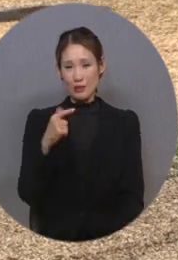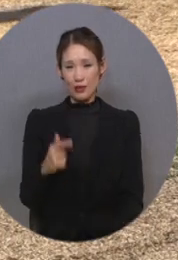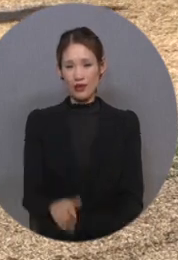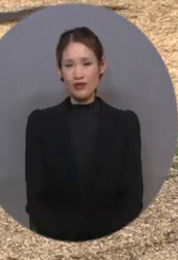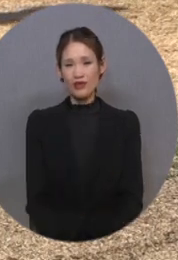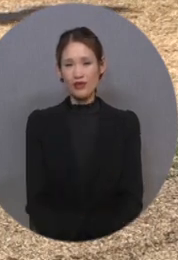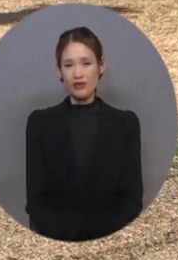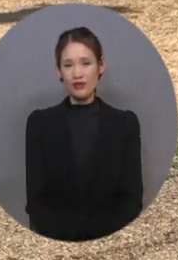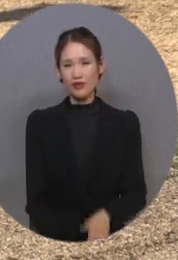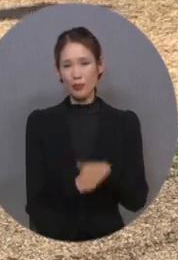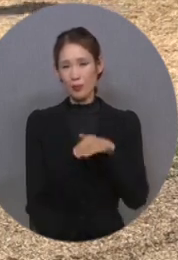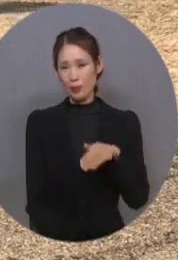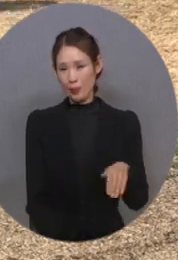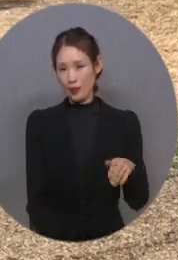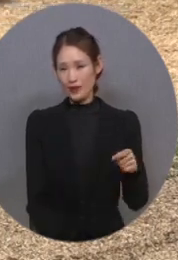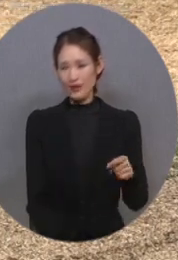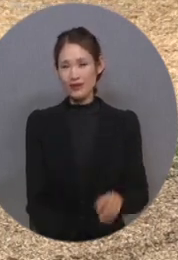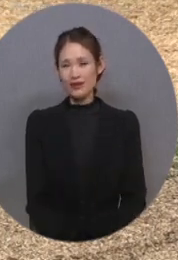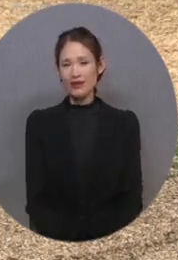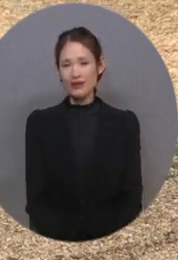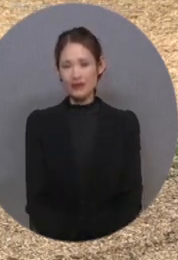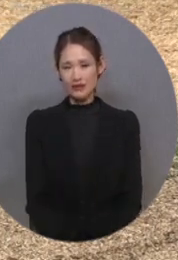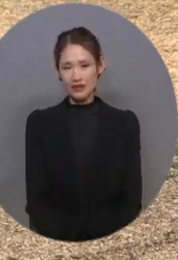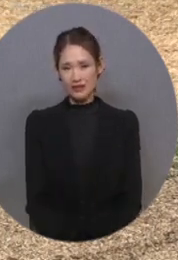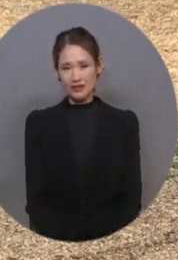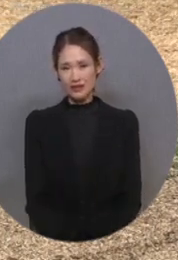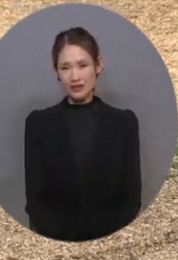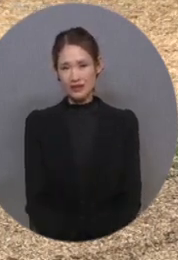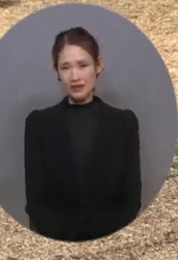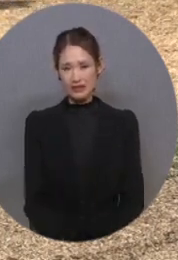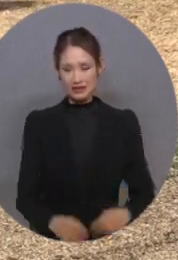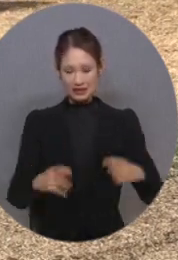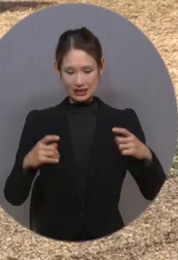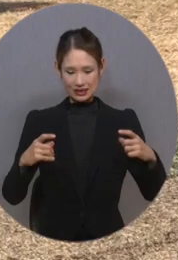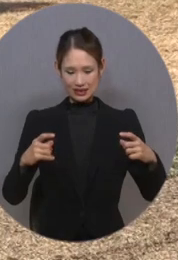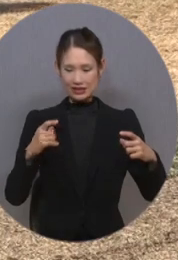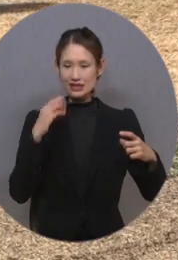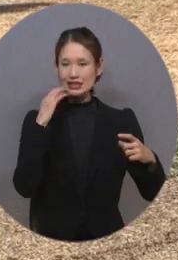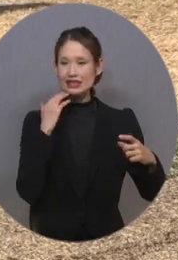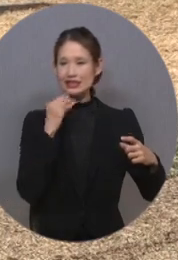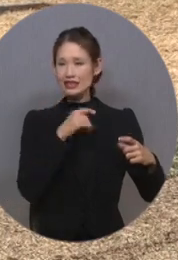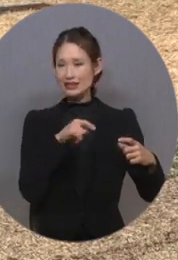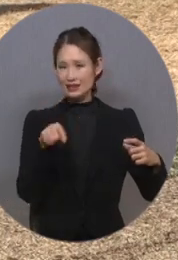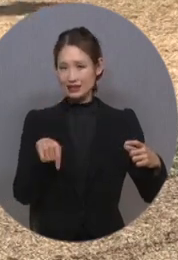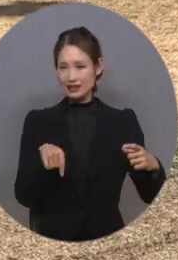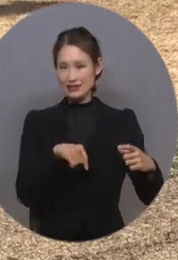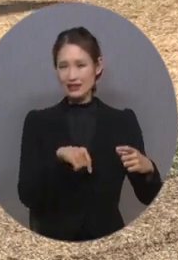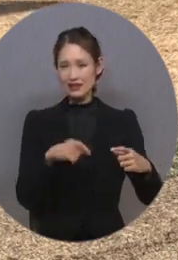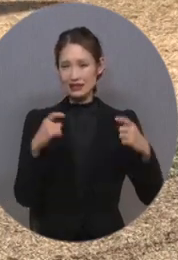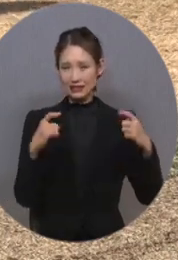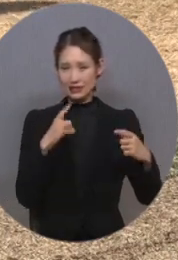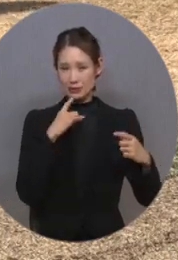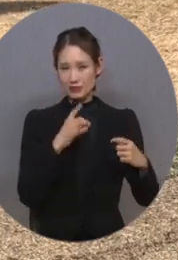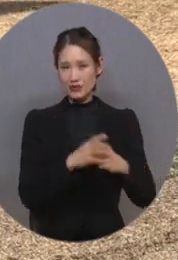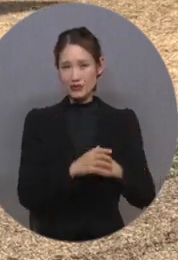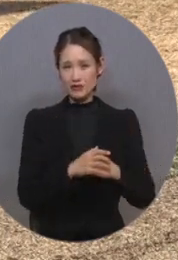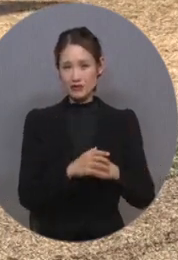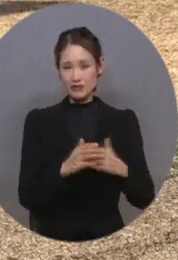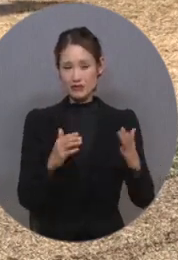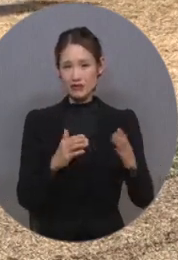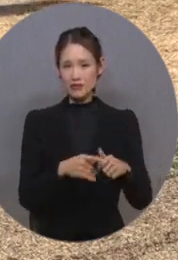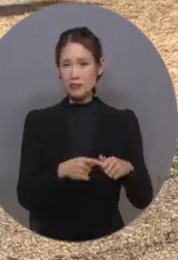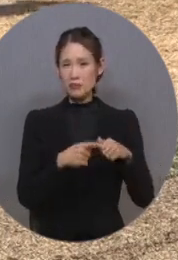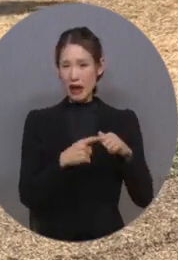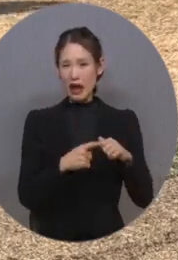친다. 네. 일단 그냥 그림만 올린다 생각할게요. 아니 여기까지만. 네. 그 이 정도? 여기까지. 오케이. 아니 여기까지 왔다고 1등